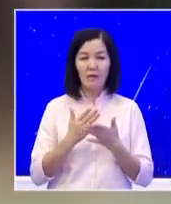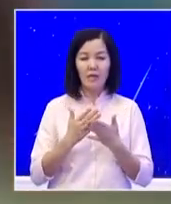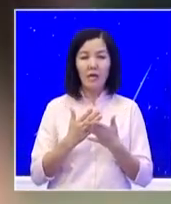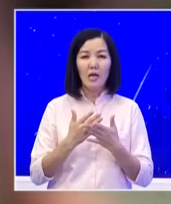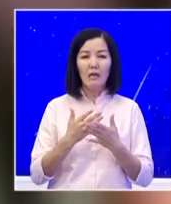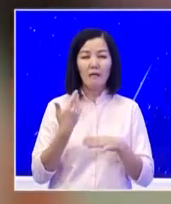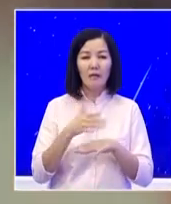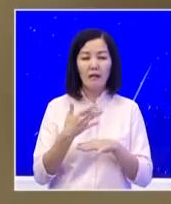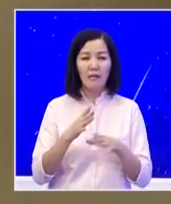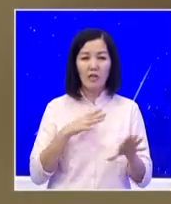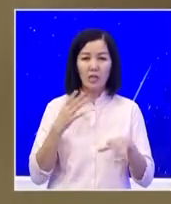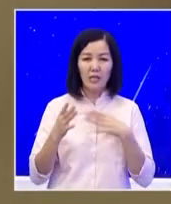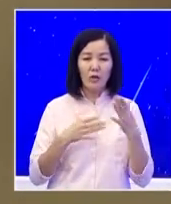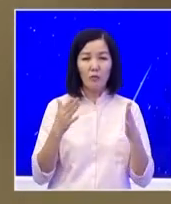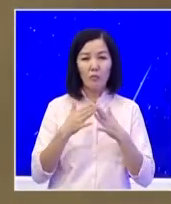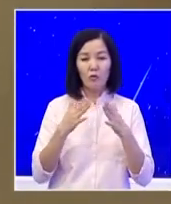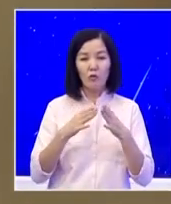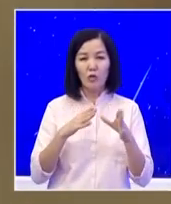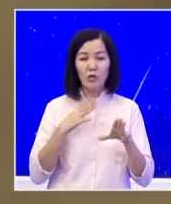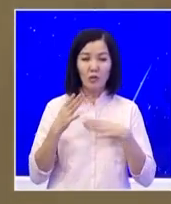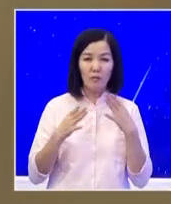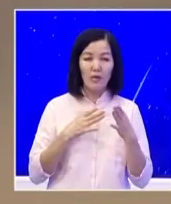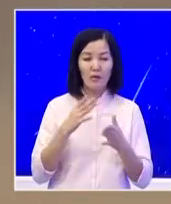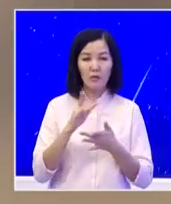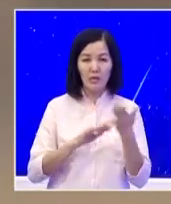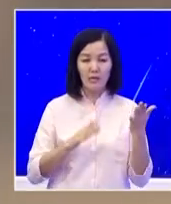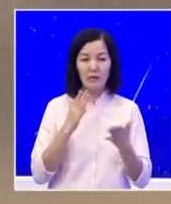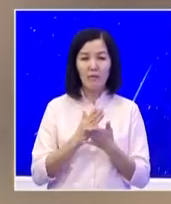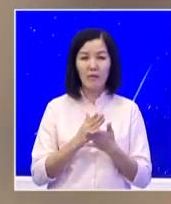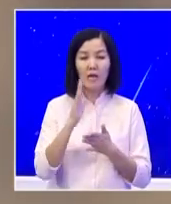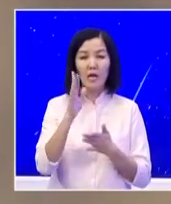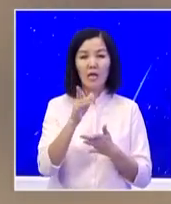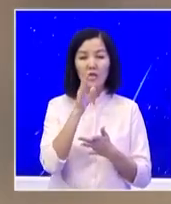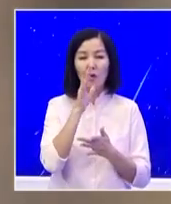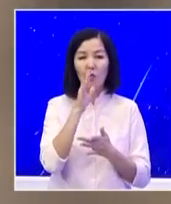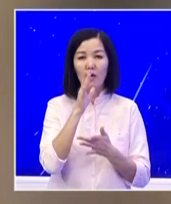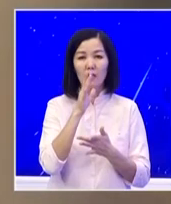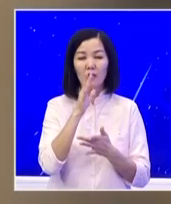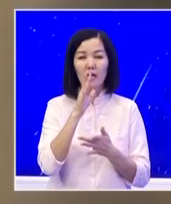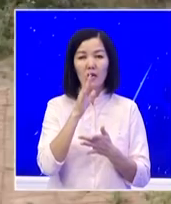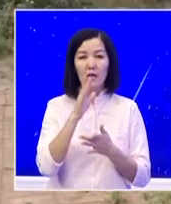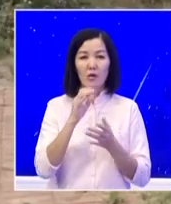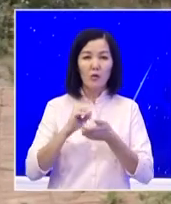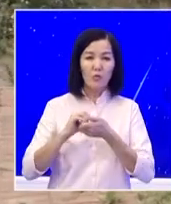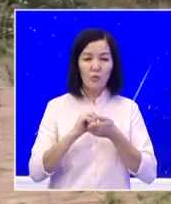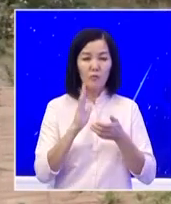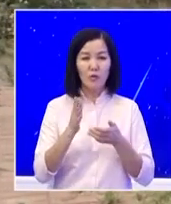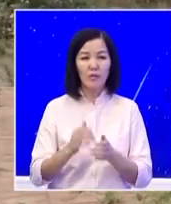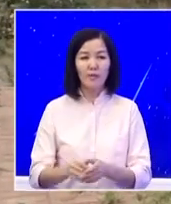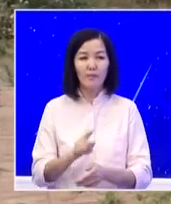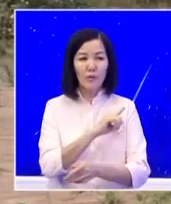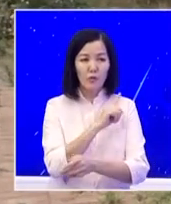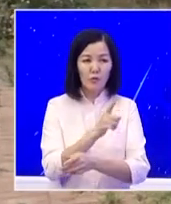алаңында жаттықса, енді бірі үйлерде шеберлігін шыңдауда. Алдағы уақытта боз кілемде әдіс тәсілдерді орындауға көшпек. Күшке жұмыс істеп